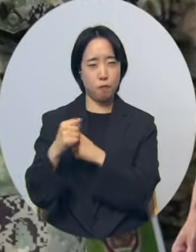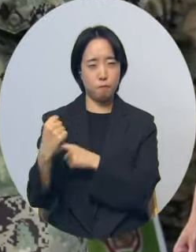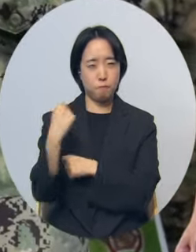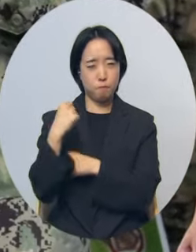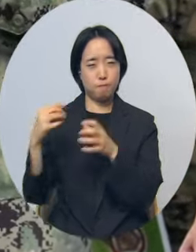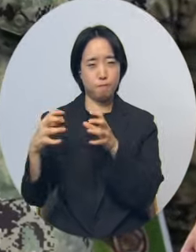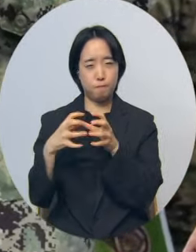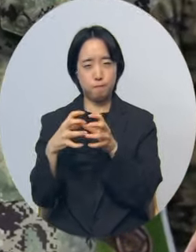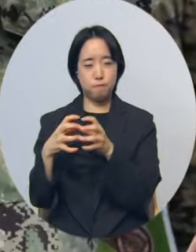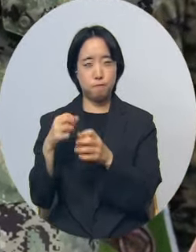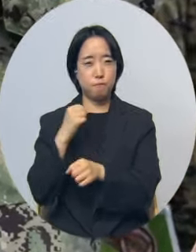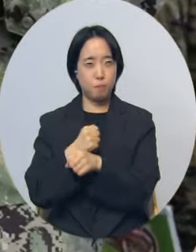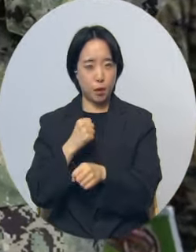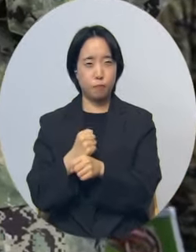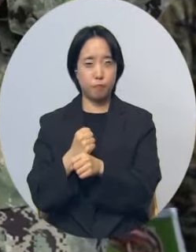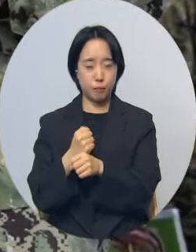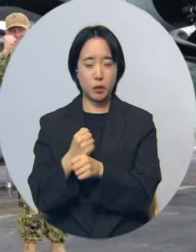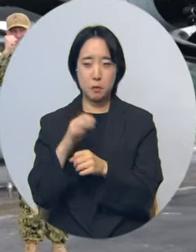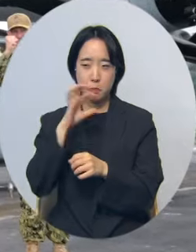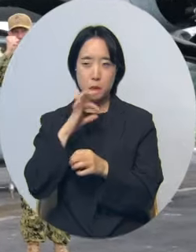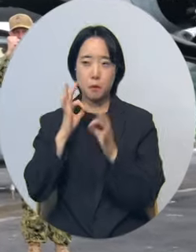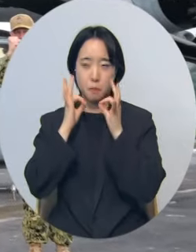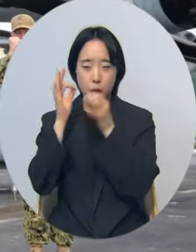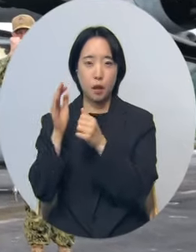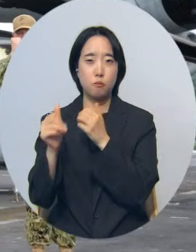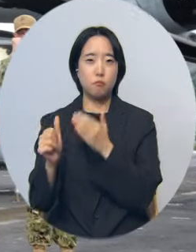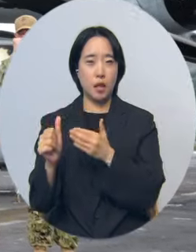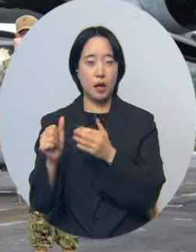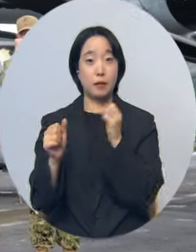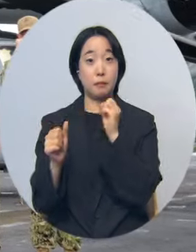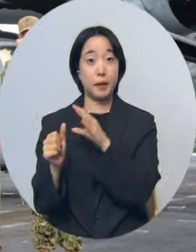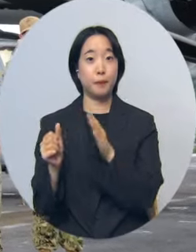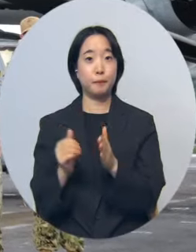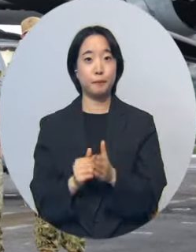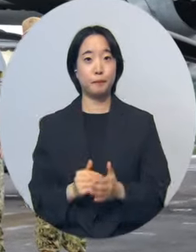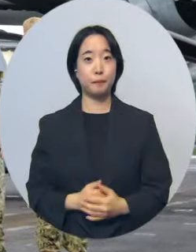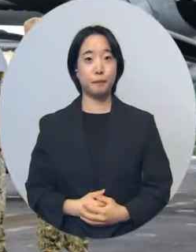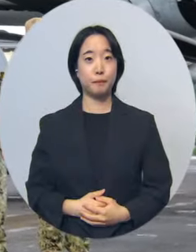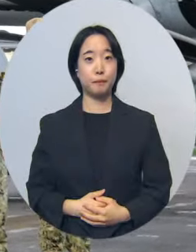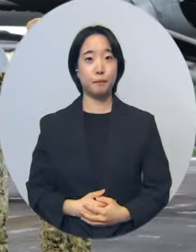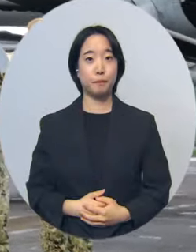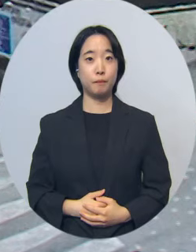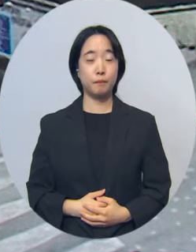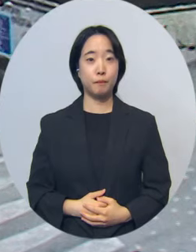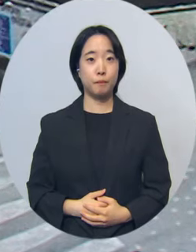실전적 훈련이 되도록 최선을 다해달라고 당부했습니다. KTV 김연아입니다.